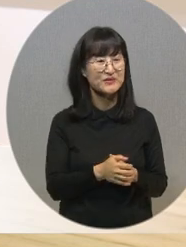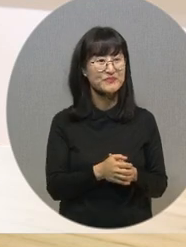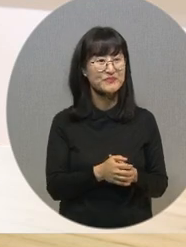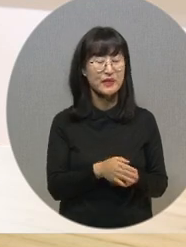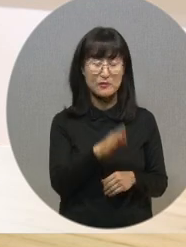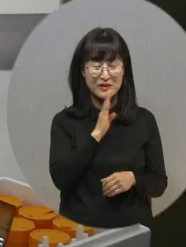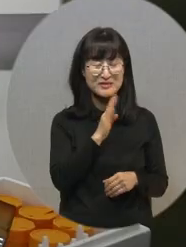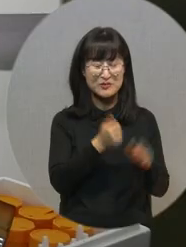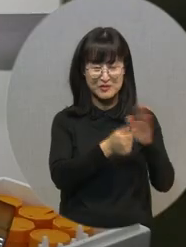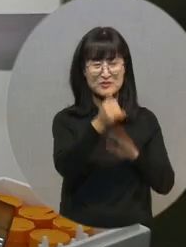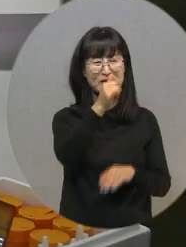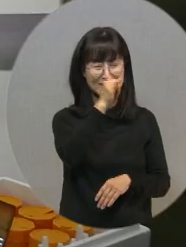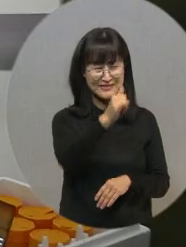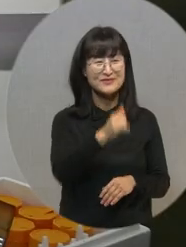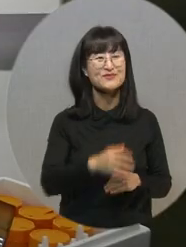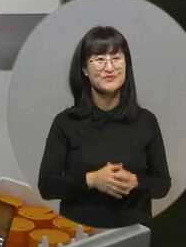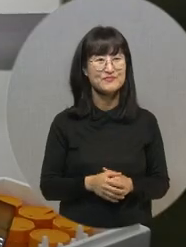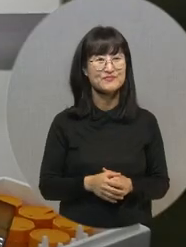분명히 있습니다.